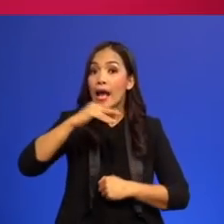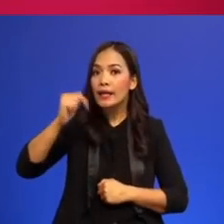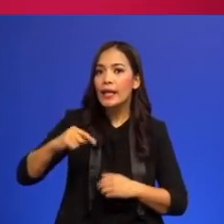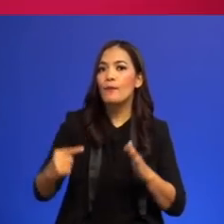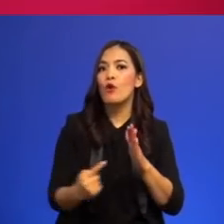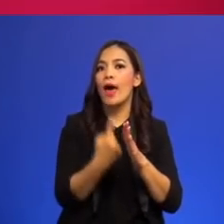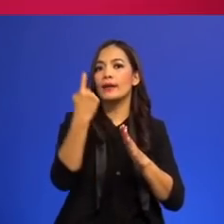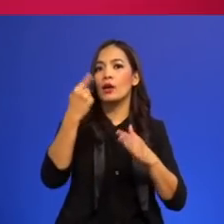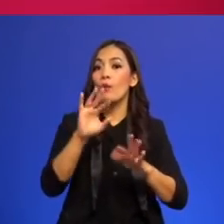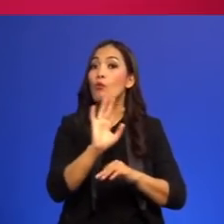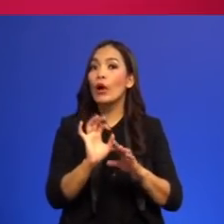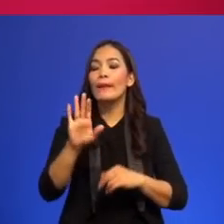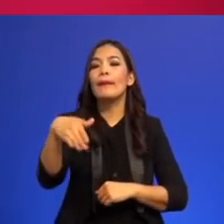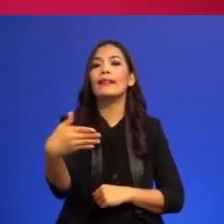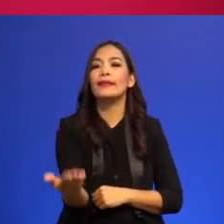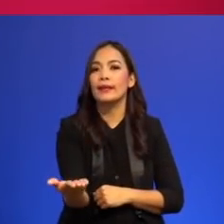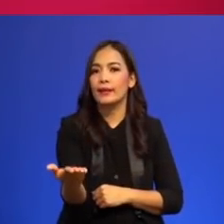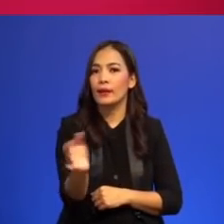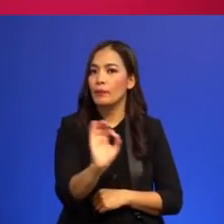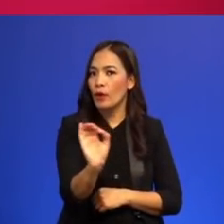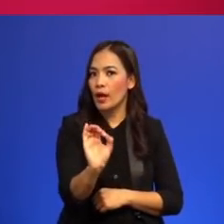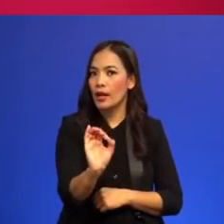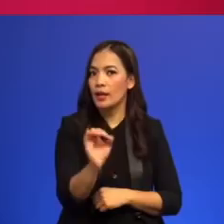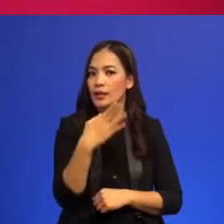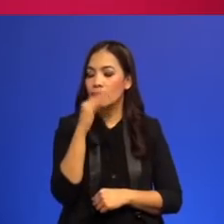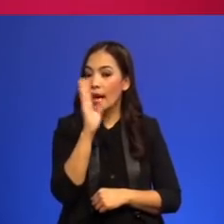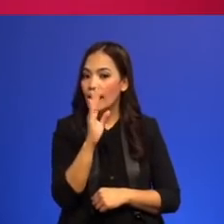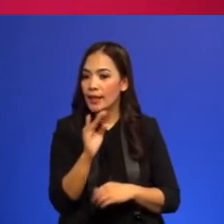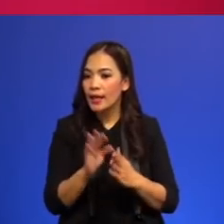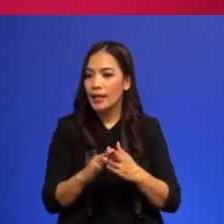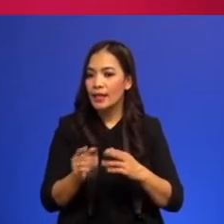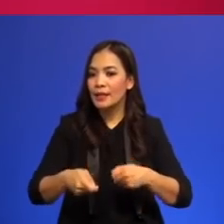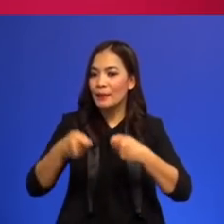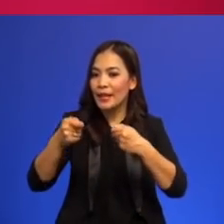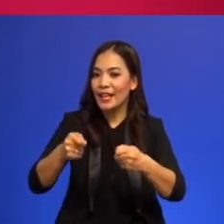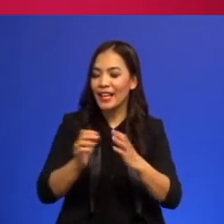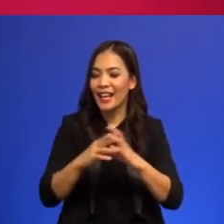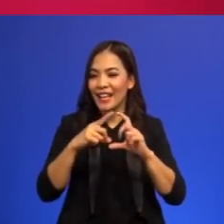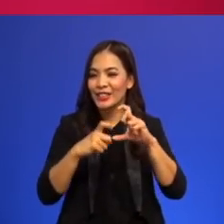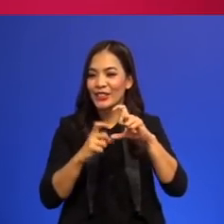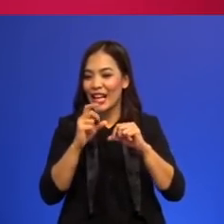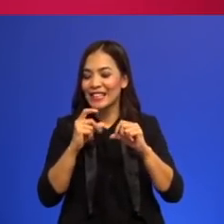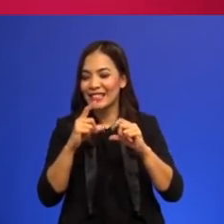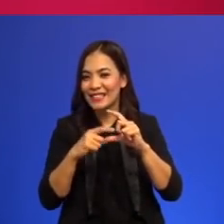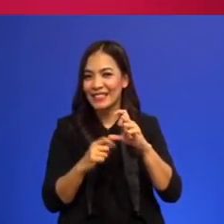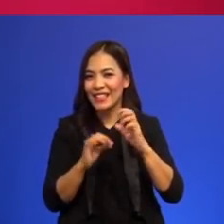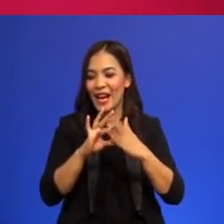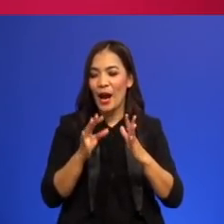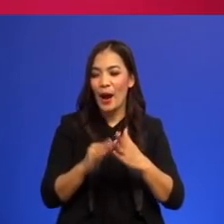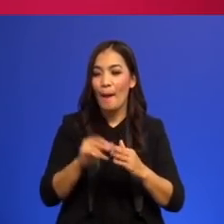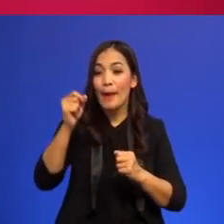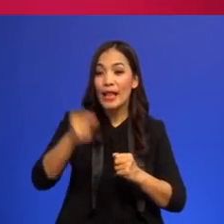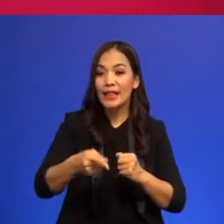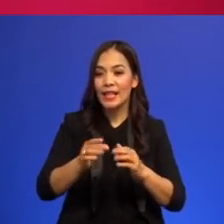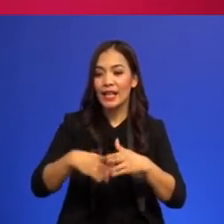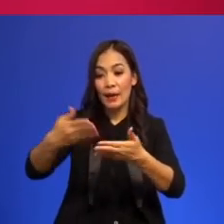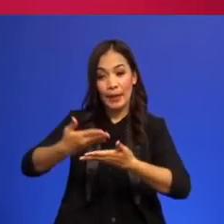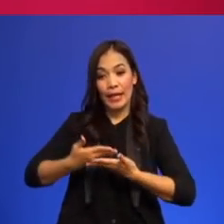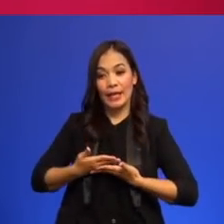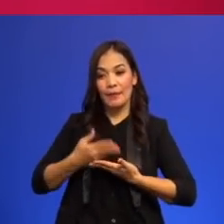Bukan asuransi mati loh. Sengaja orang tua diasuransikan biar kalau mati dapat uang